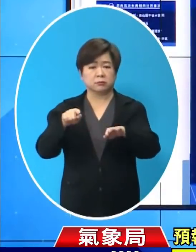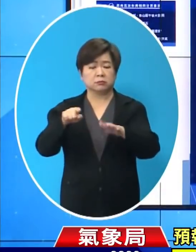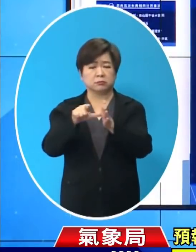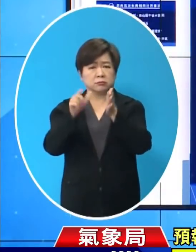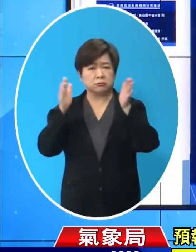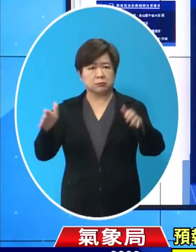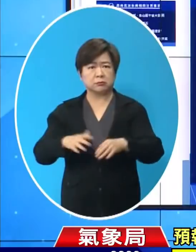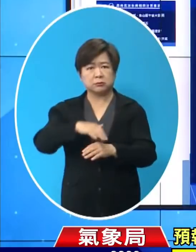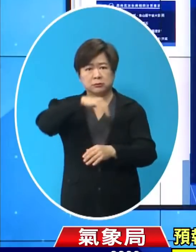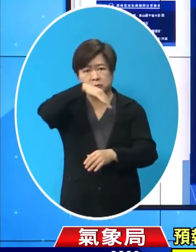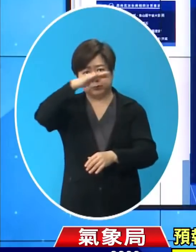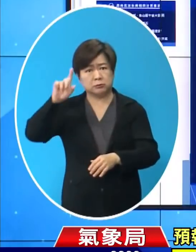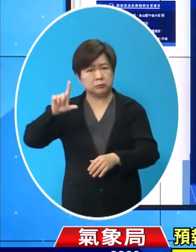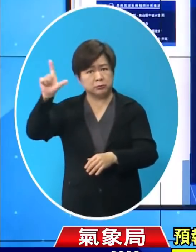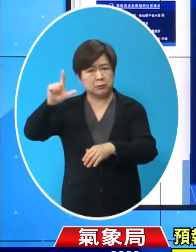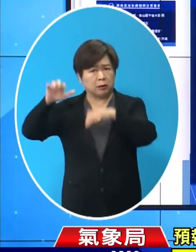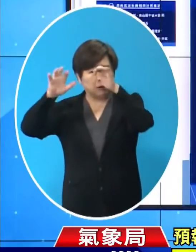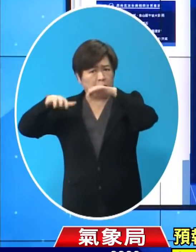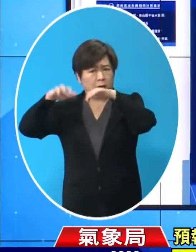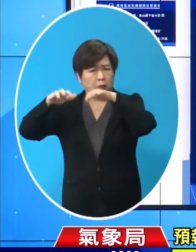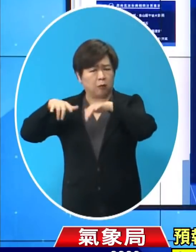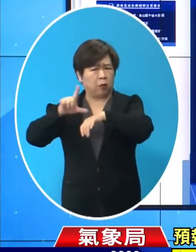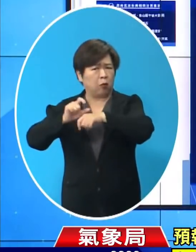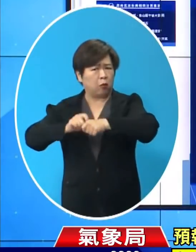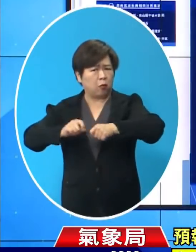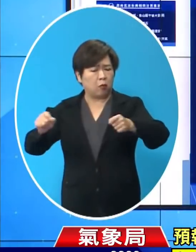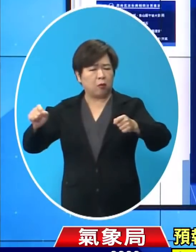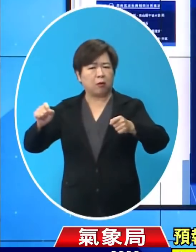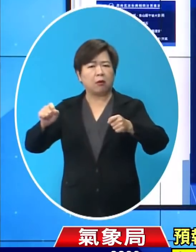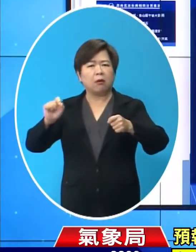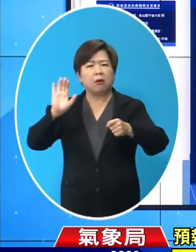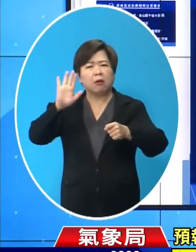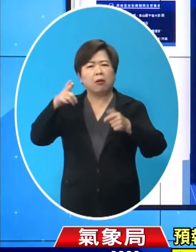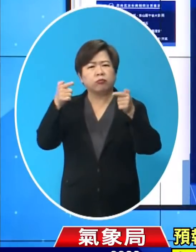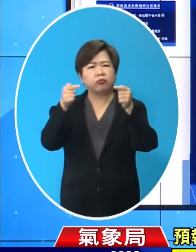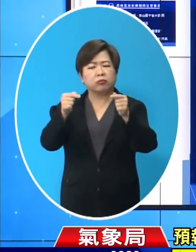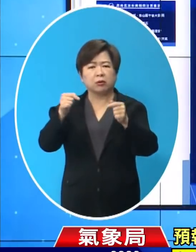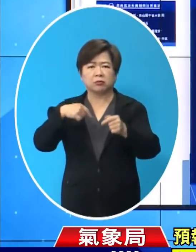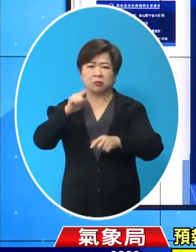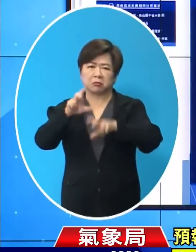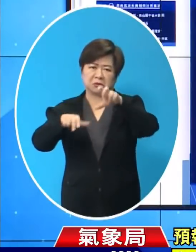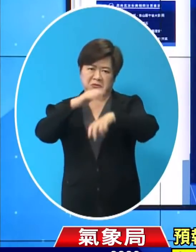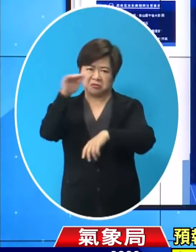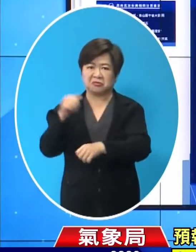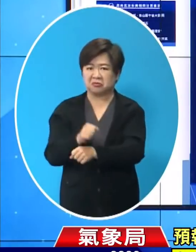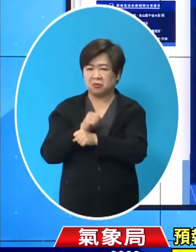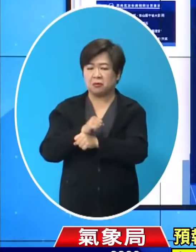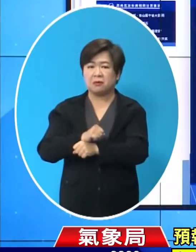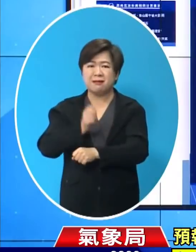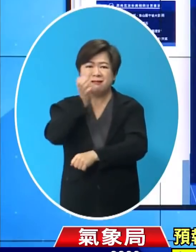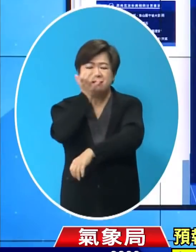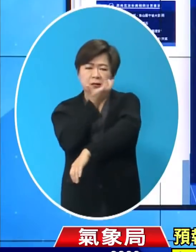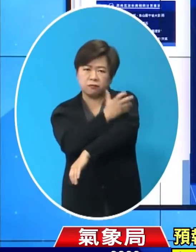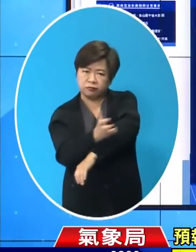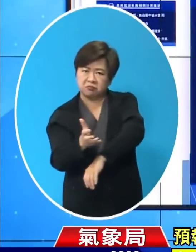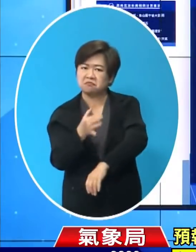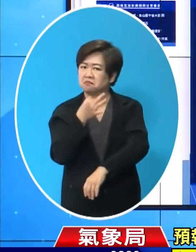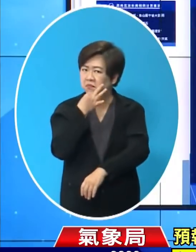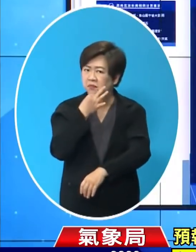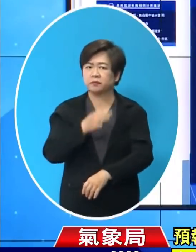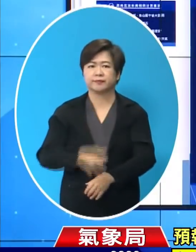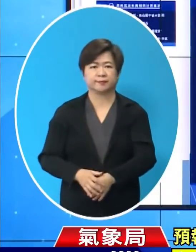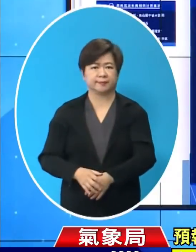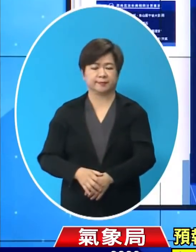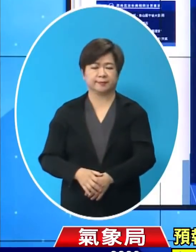为山区已经累积了相当大的降雨了，所以即使降雨缓和，前往山区活动还是要留意可能会有落石的状况发